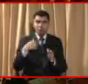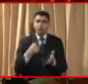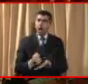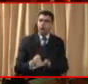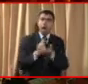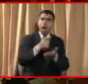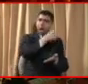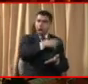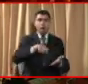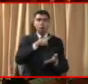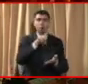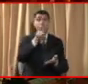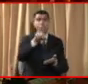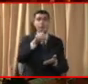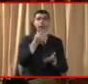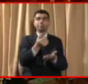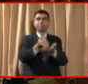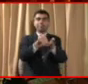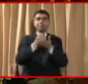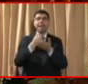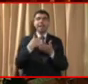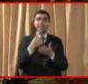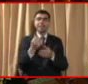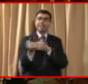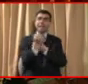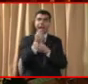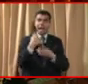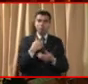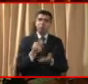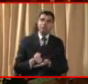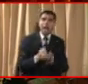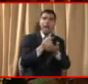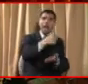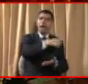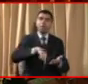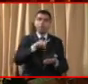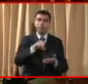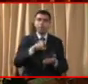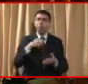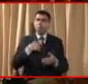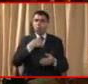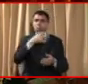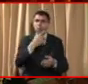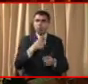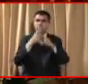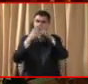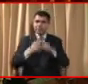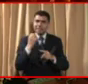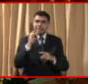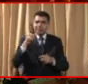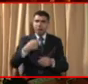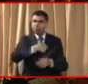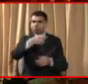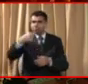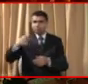في النطاق اللي كتعرفوه، نساهموا ب 30-35%. وحنا الحمد لله الامكانيات، يعني ما كنقولش ليميتي، ولكن